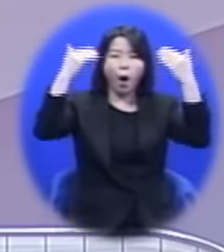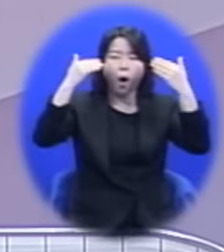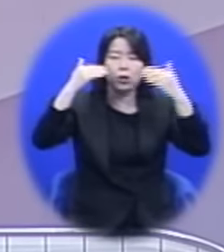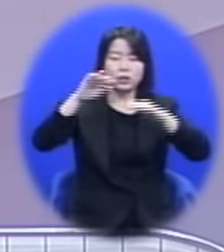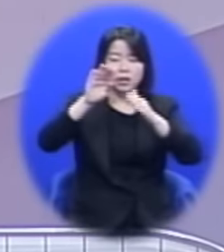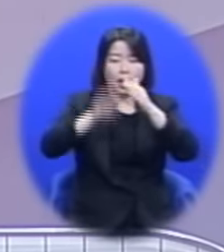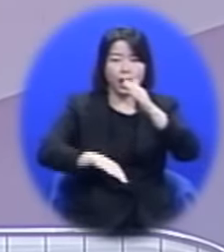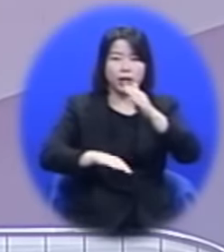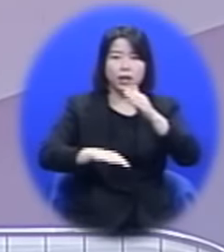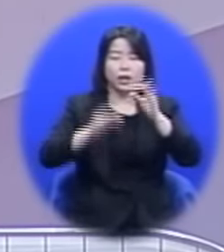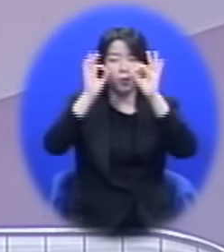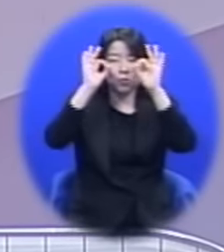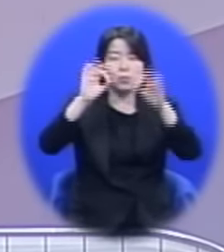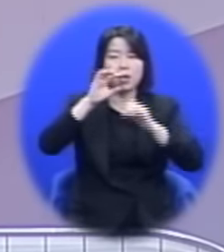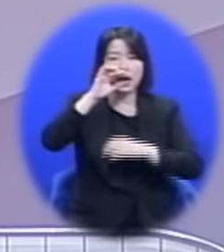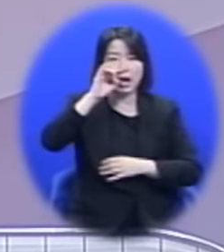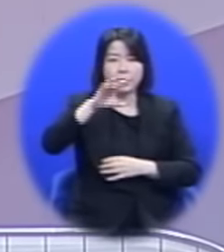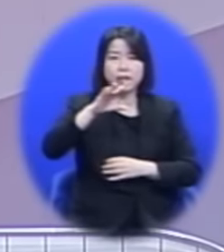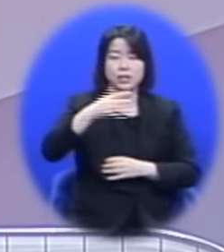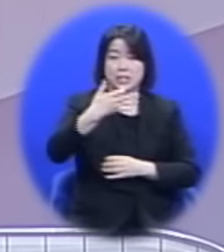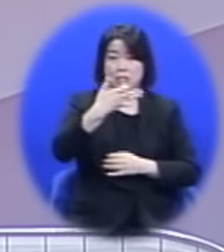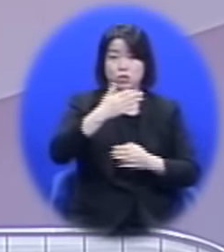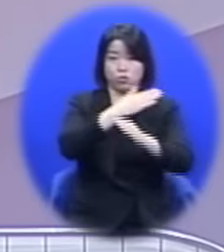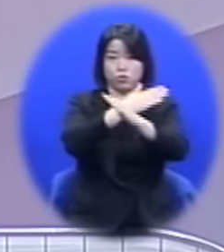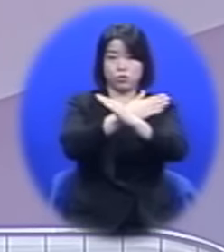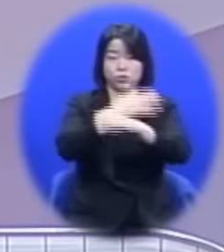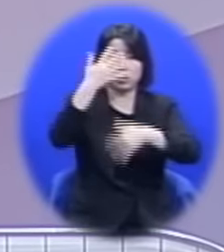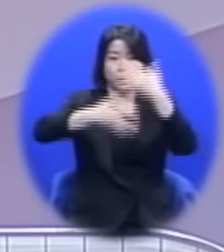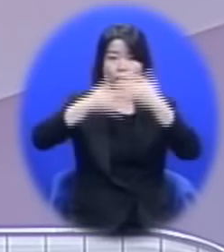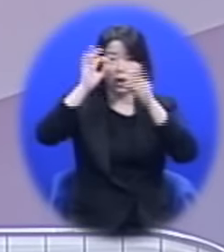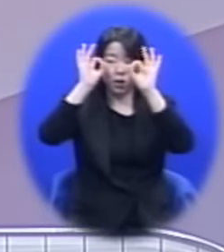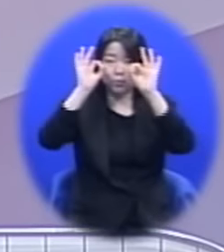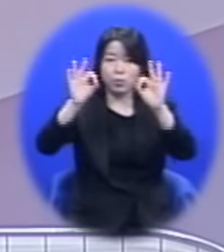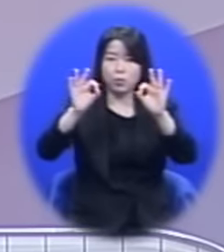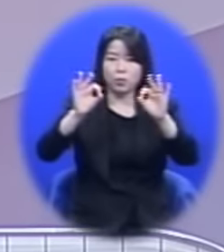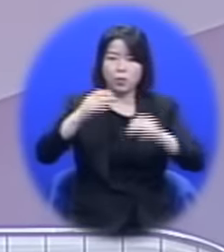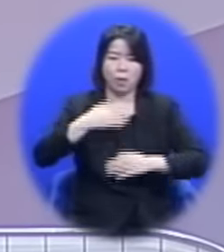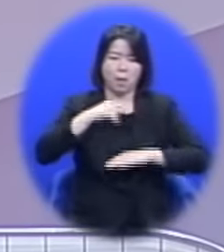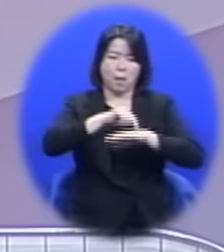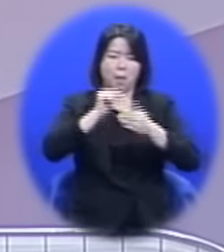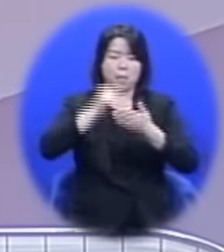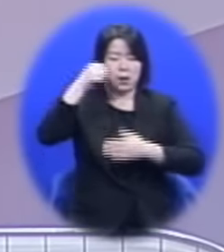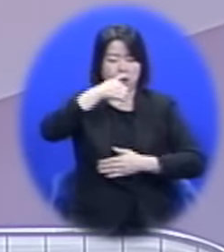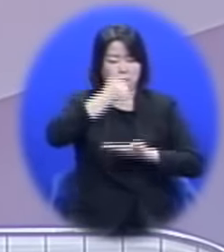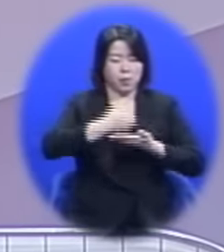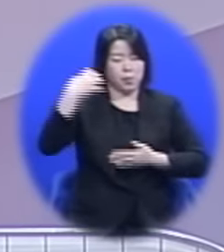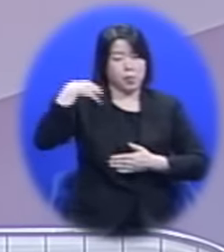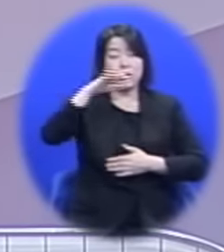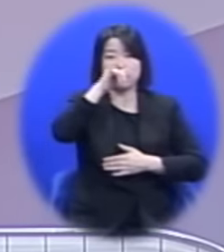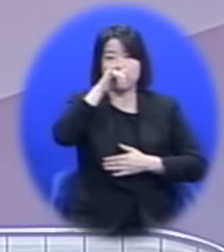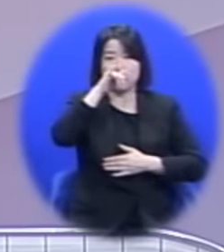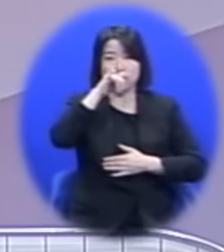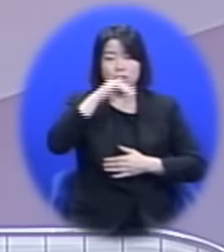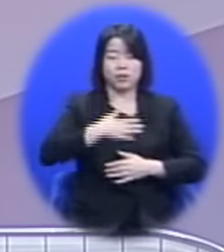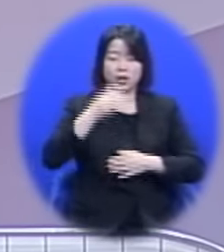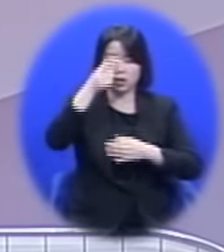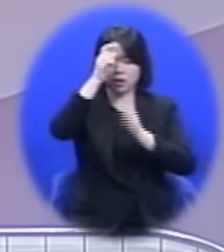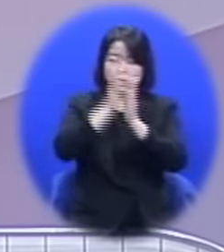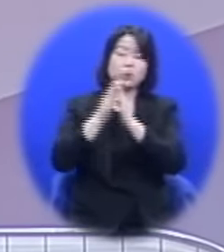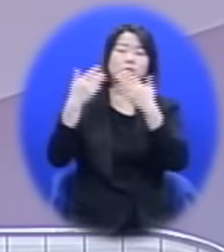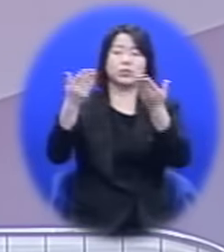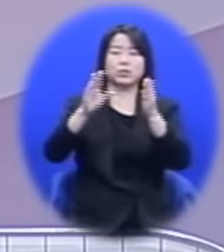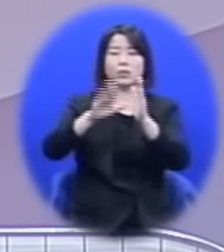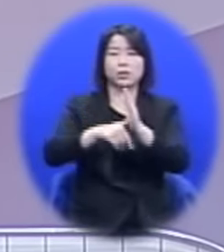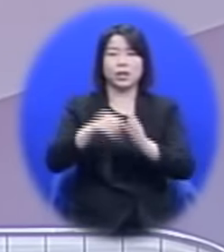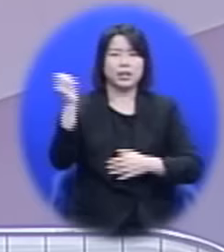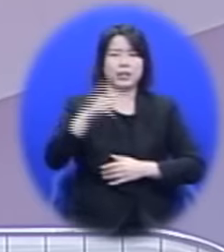불가 영화를 보고 엄청 마음의 죄책감이 들었어요. 하나님 앞에 나가 기도할 때 하나님께서 다시는 이런